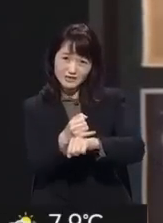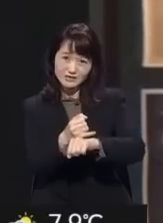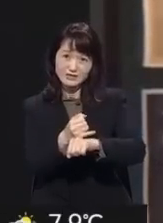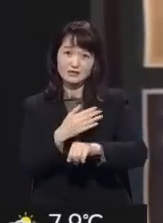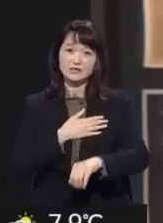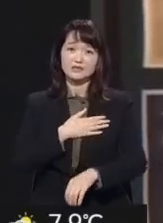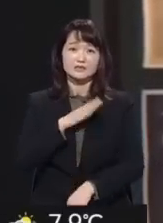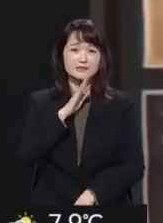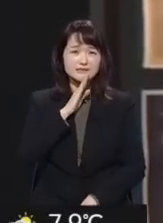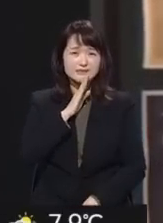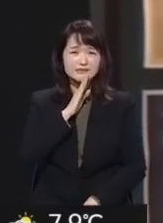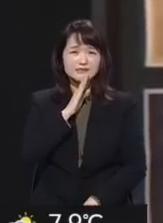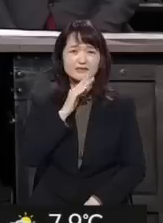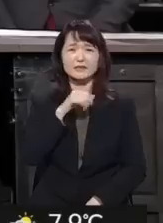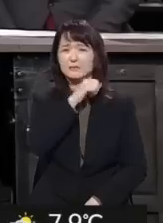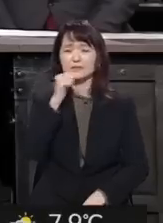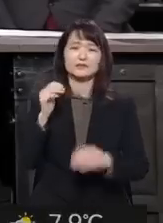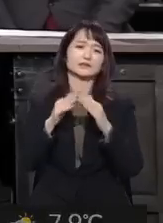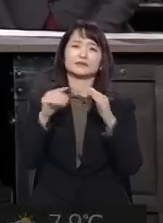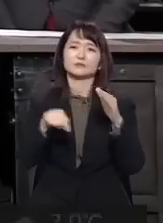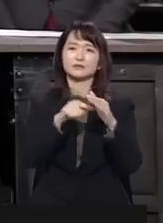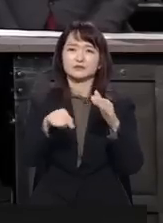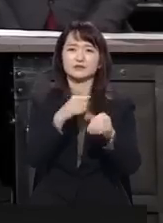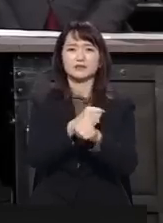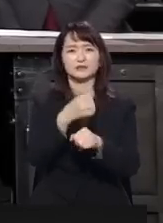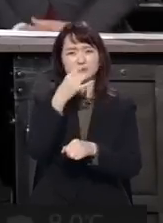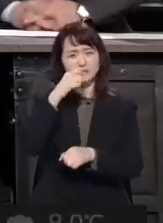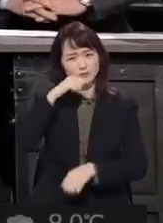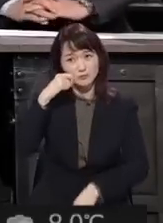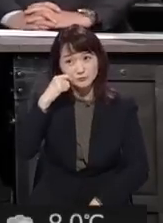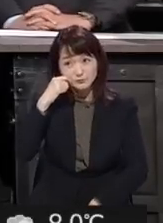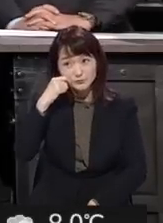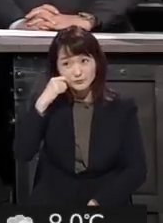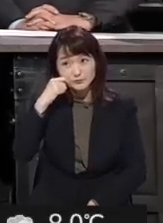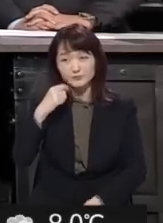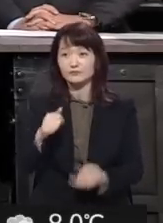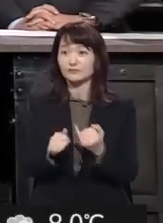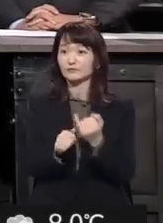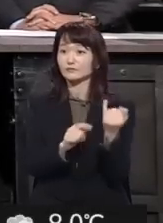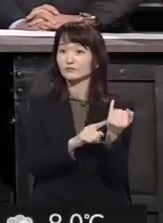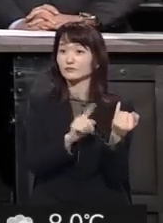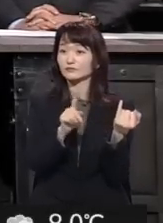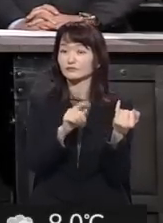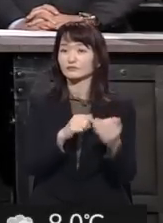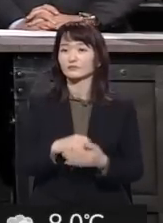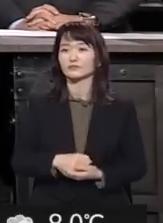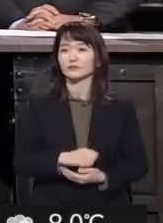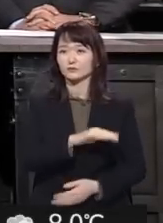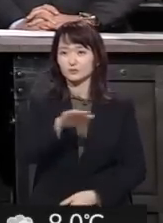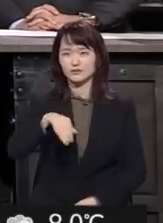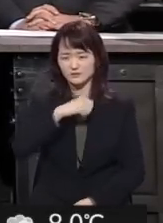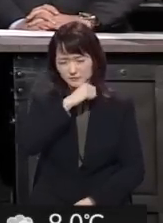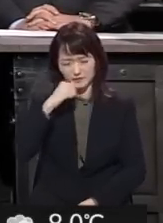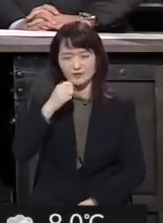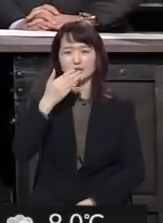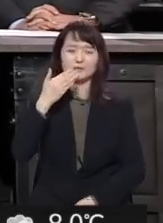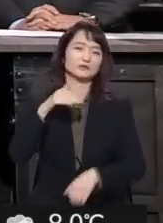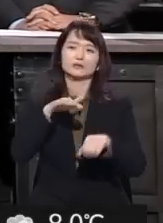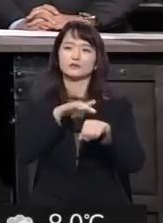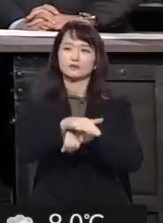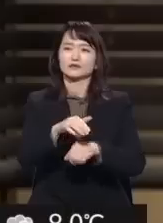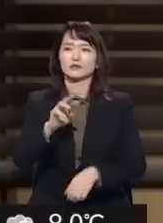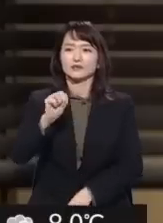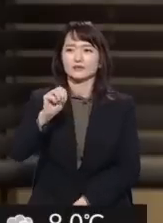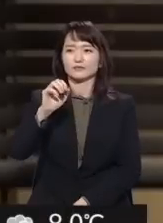맛있는 집밥을 먹고 싶어 엑스 사모님이 진짜 그러세요 우리는 맛있게 먹자 주위에요 아 그리고 뭐